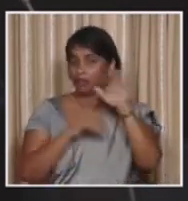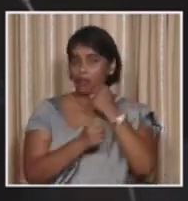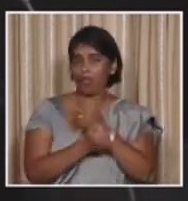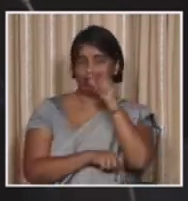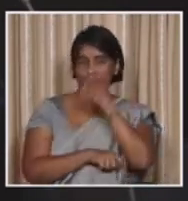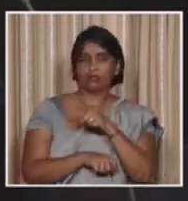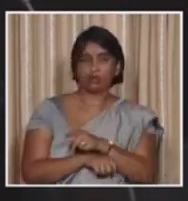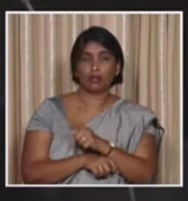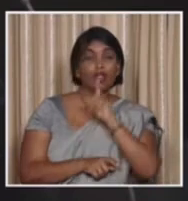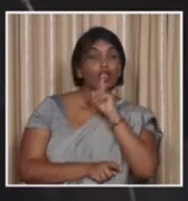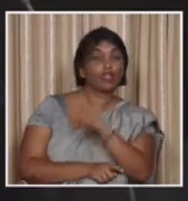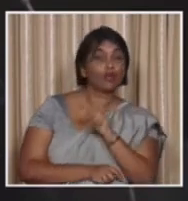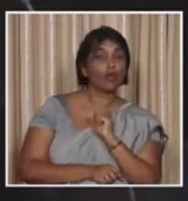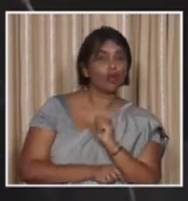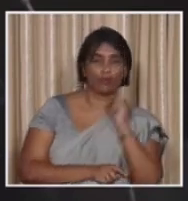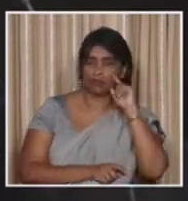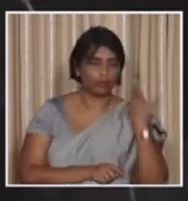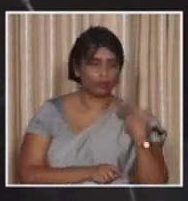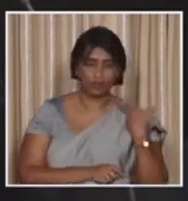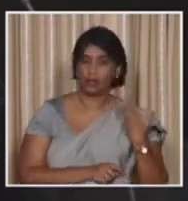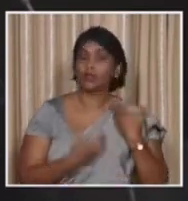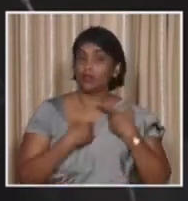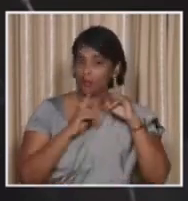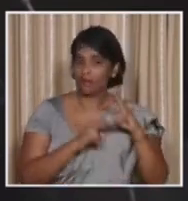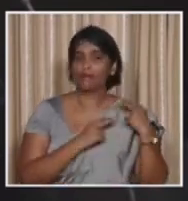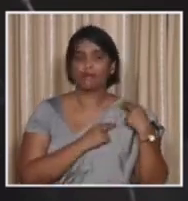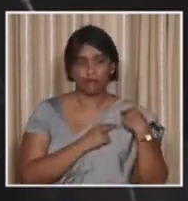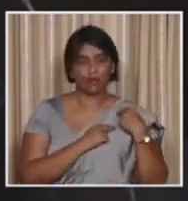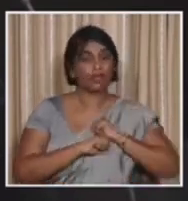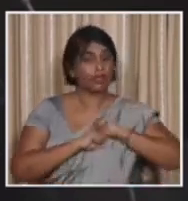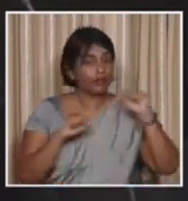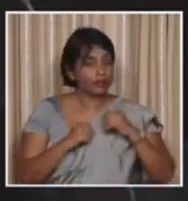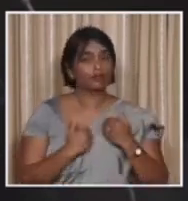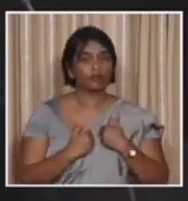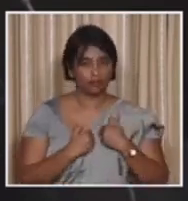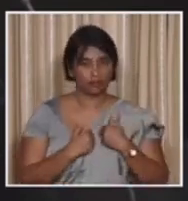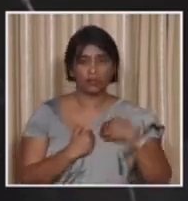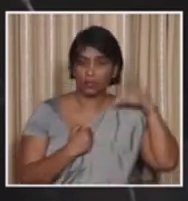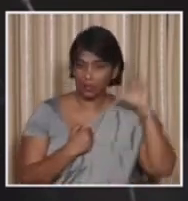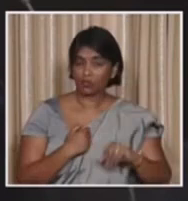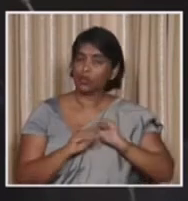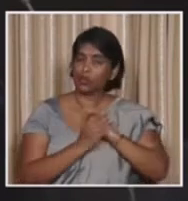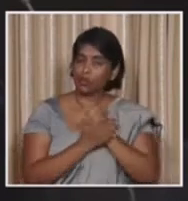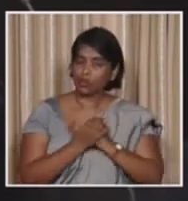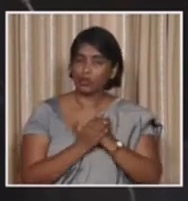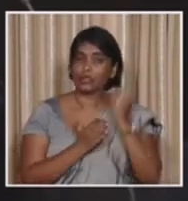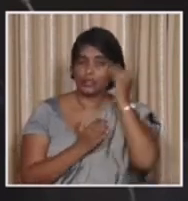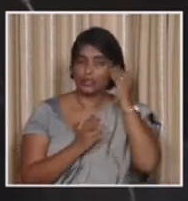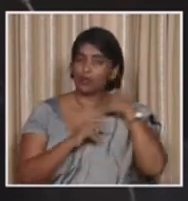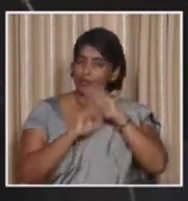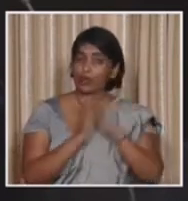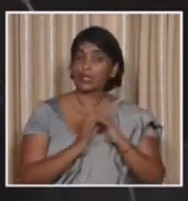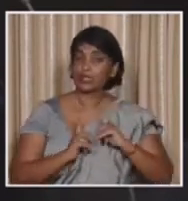නිලධාරීන්. කාගේ අනමතද මන් දන්නේ. අපි වග කියනවා අපි කරන උද්ඝෝෂණ වලට අපි ගේන සියලුම සහෝදර